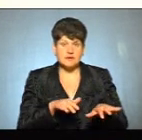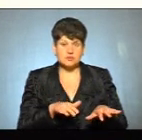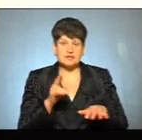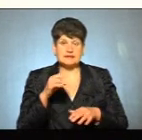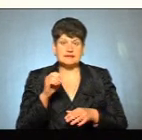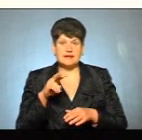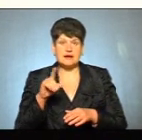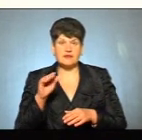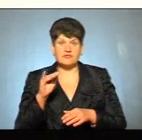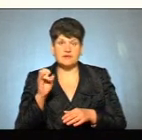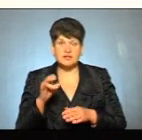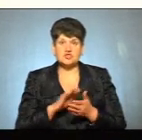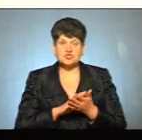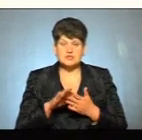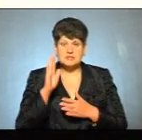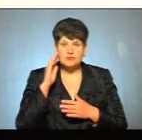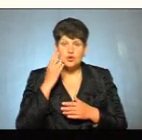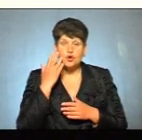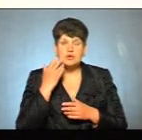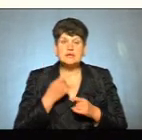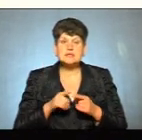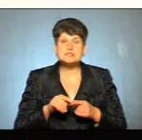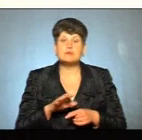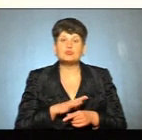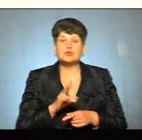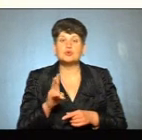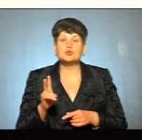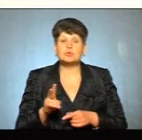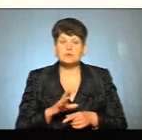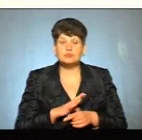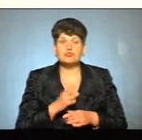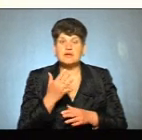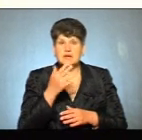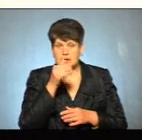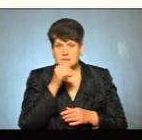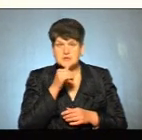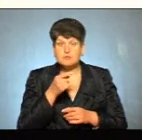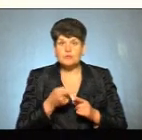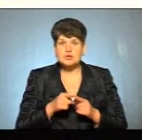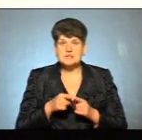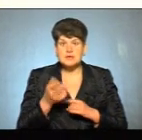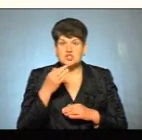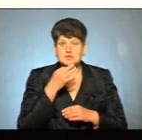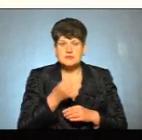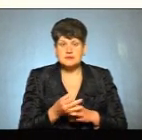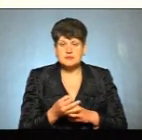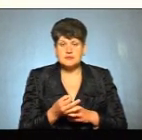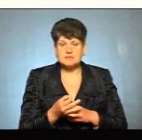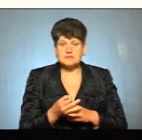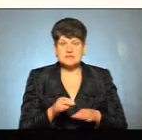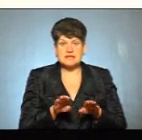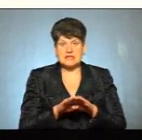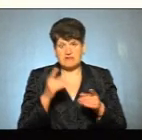плавають дельфіни, чистенька вода. Коли це було, хтось би був кілька місяців про це сказав, це на